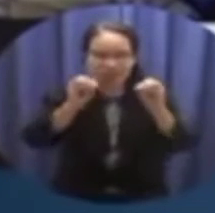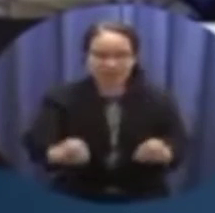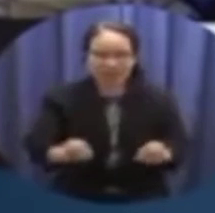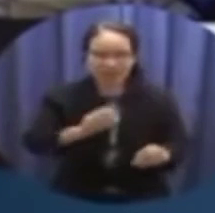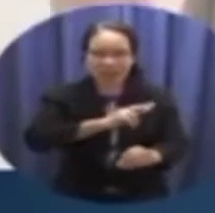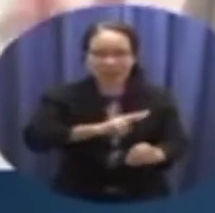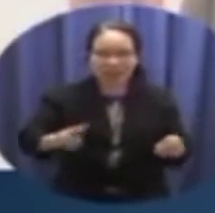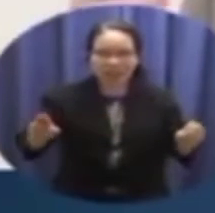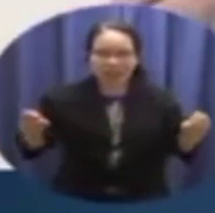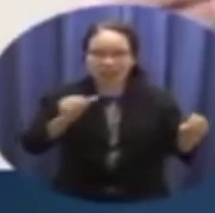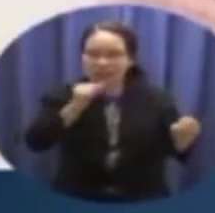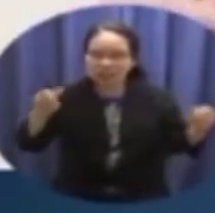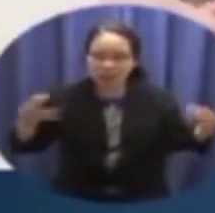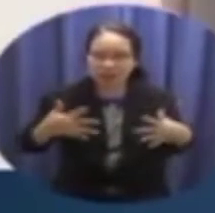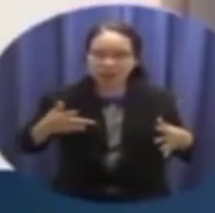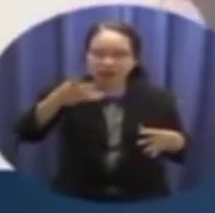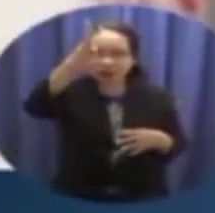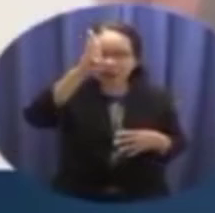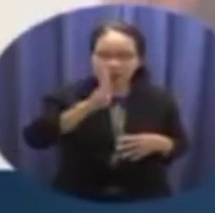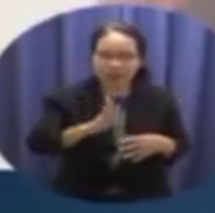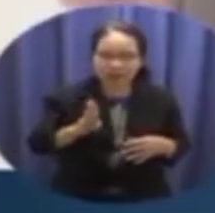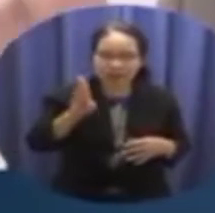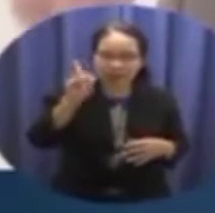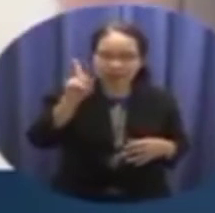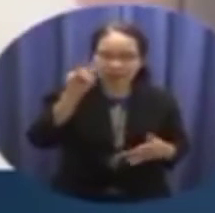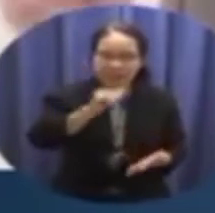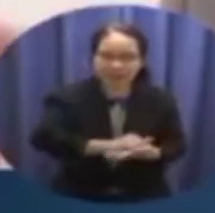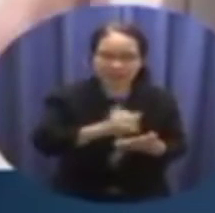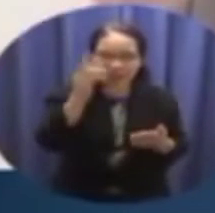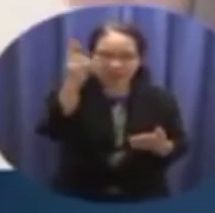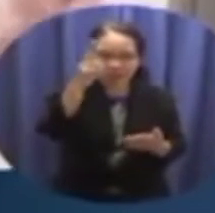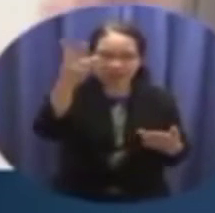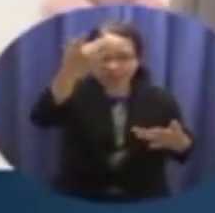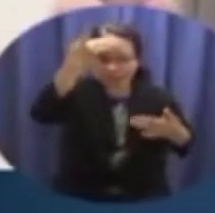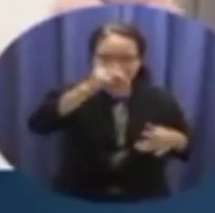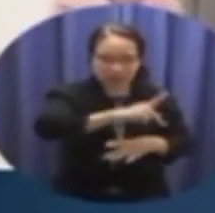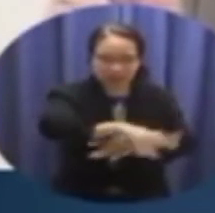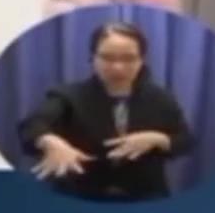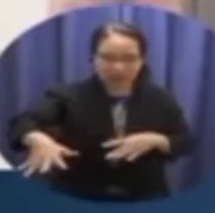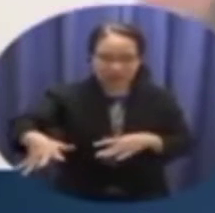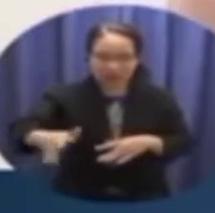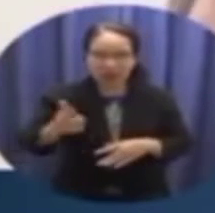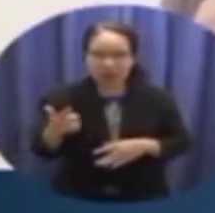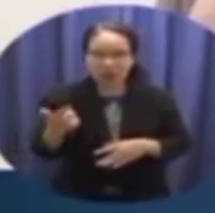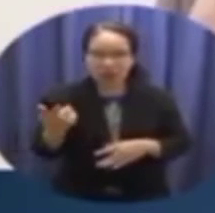ng relihiyon na walang takot sa Diyos, isa yan sa mga dahilan ng salot.